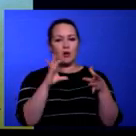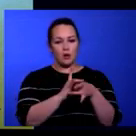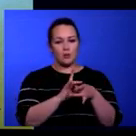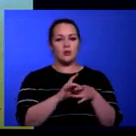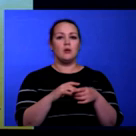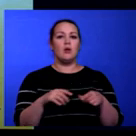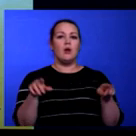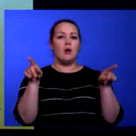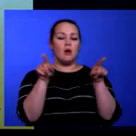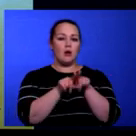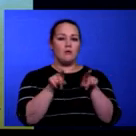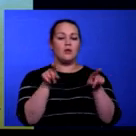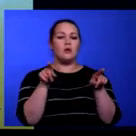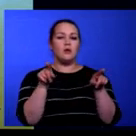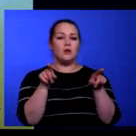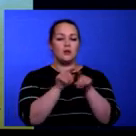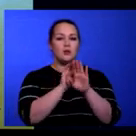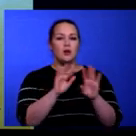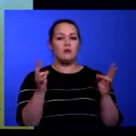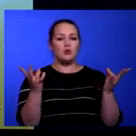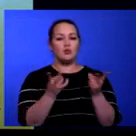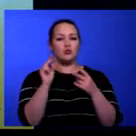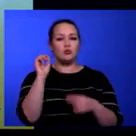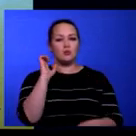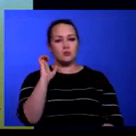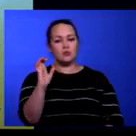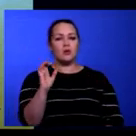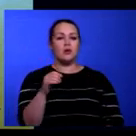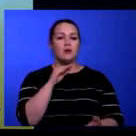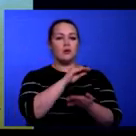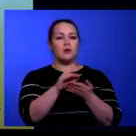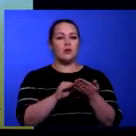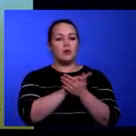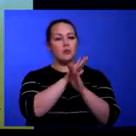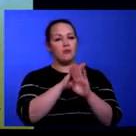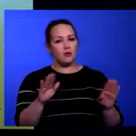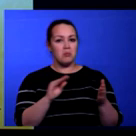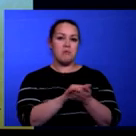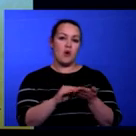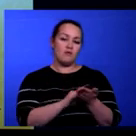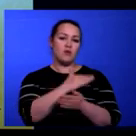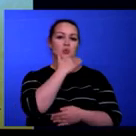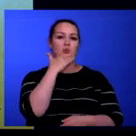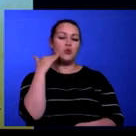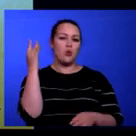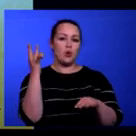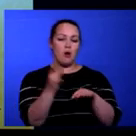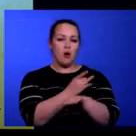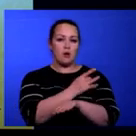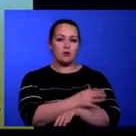равных и неравных в нужный час порой я совсем не повторяюсь порою повторяюсь много